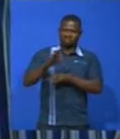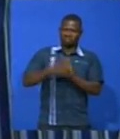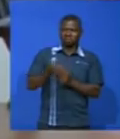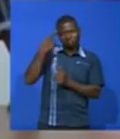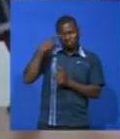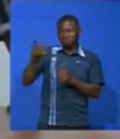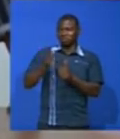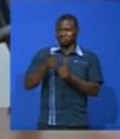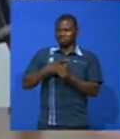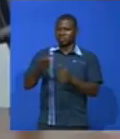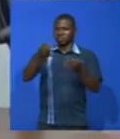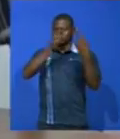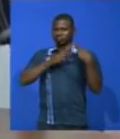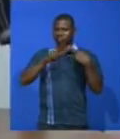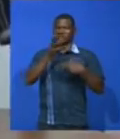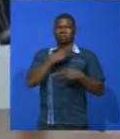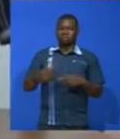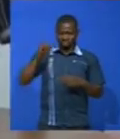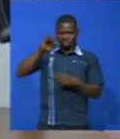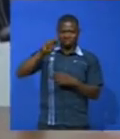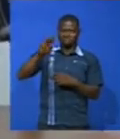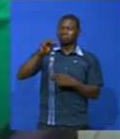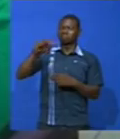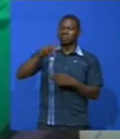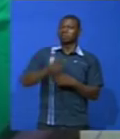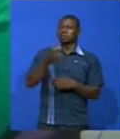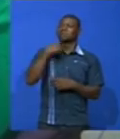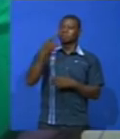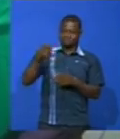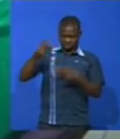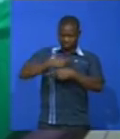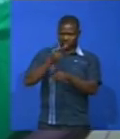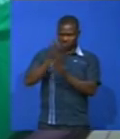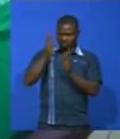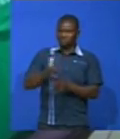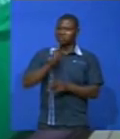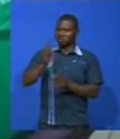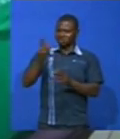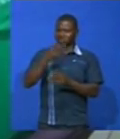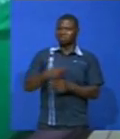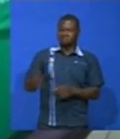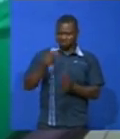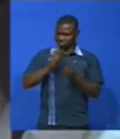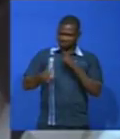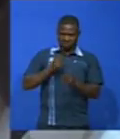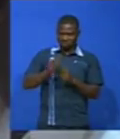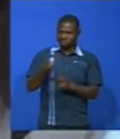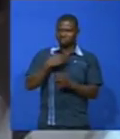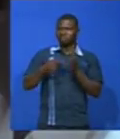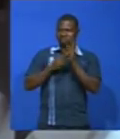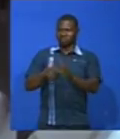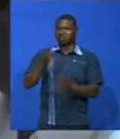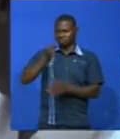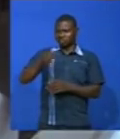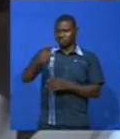l'Institut Imagine, les producteurs burkinabés sont en déficit de représentation d'eux-mêmes. Il faut se battre